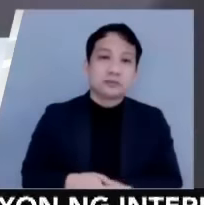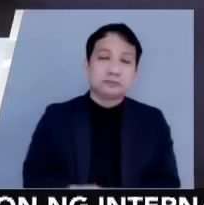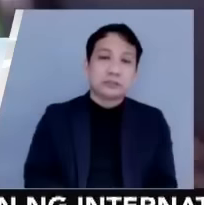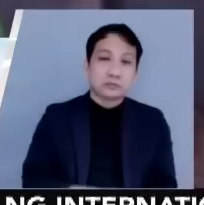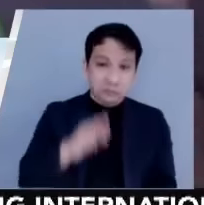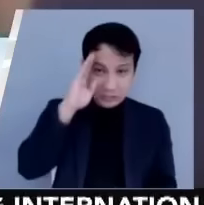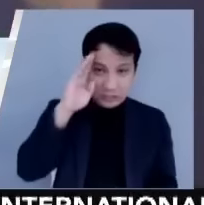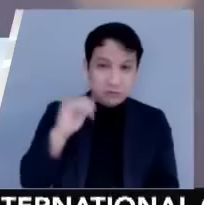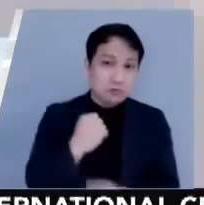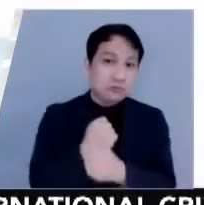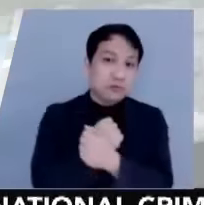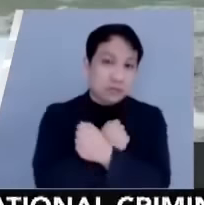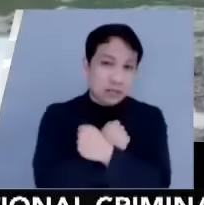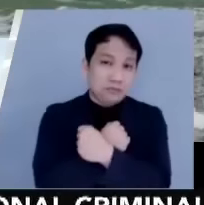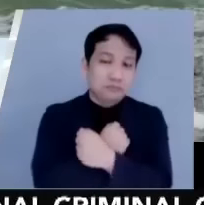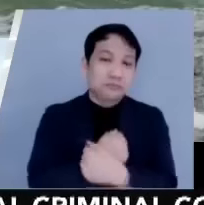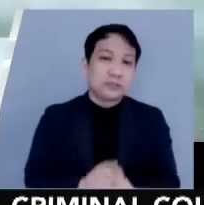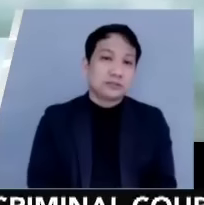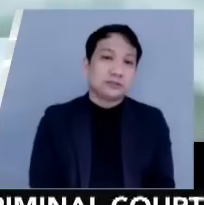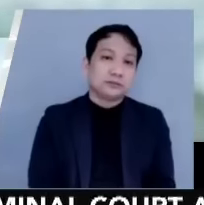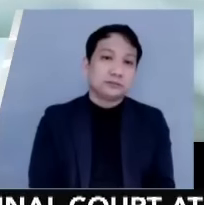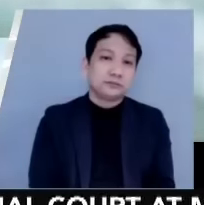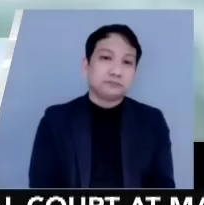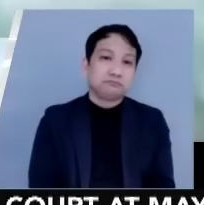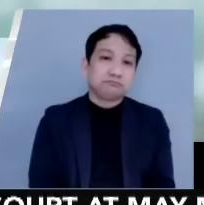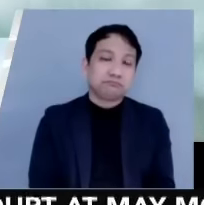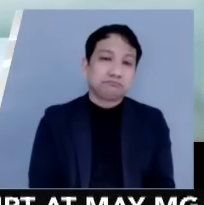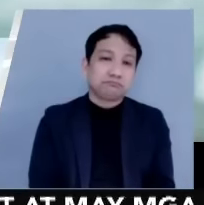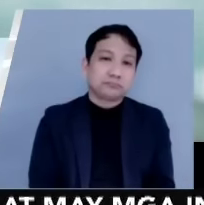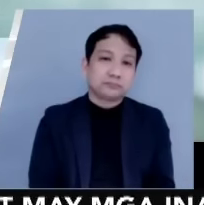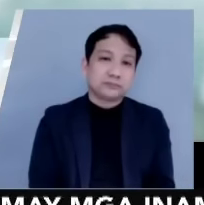Love? Dapat panoorin natin.